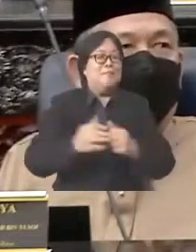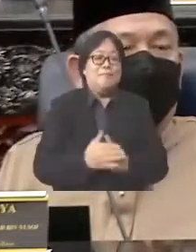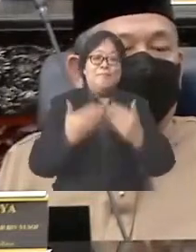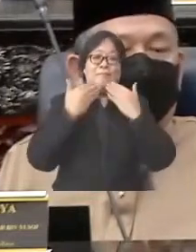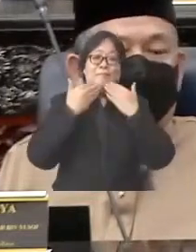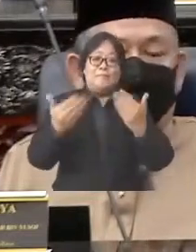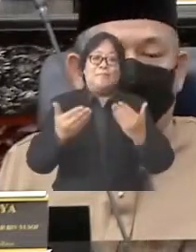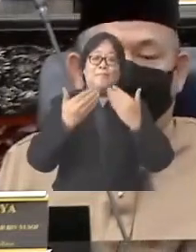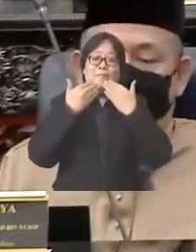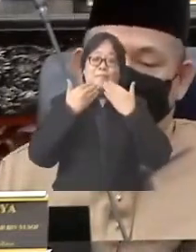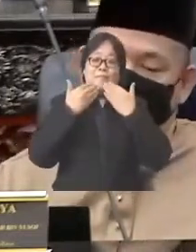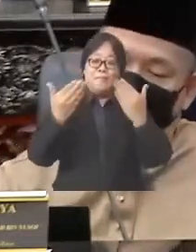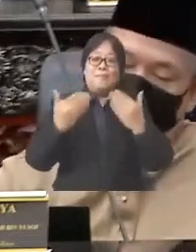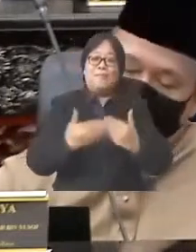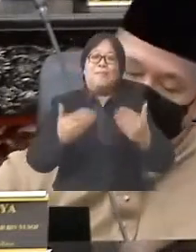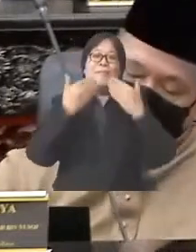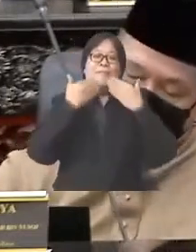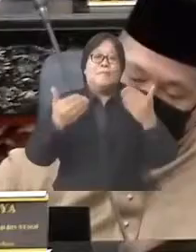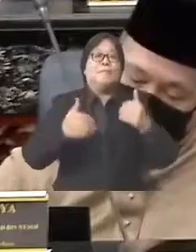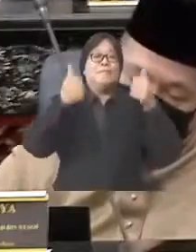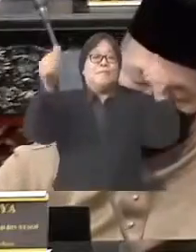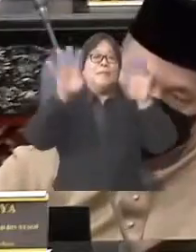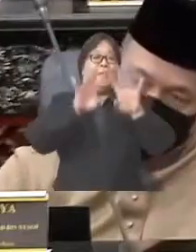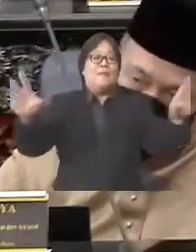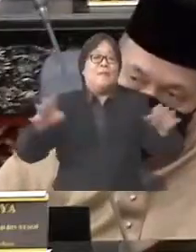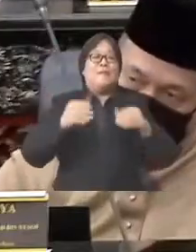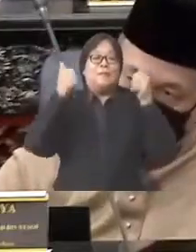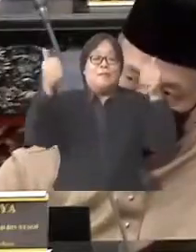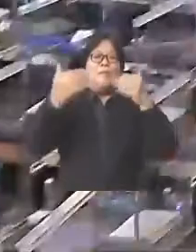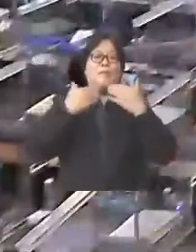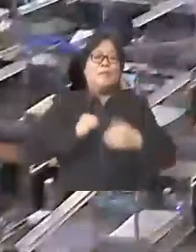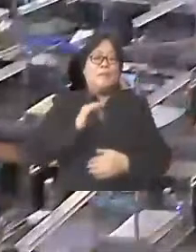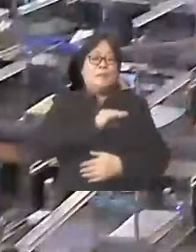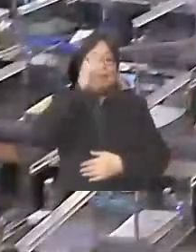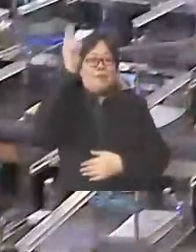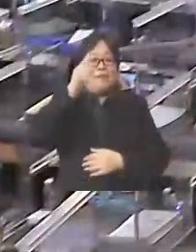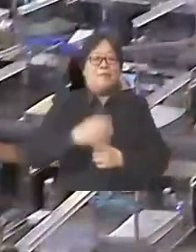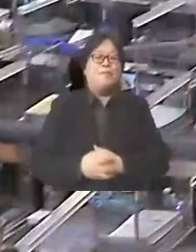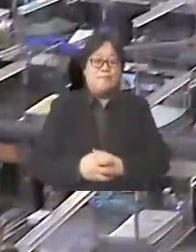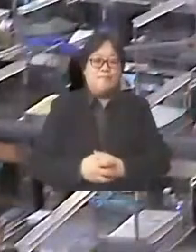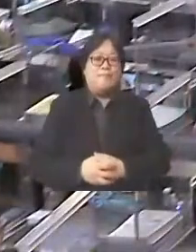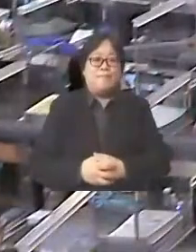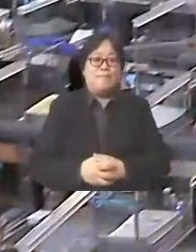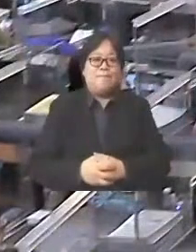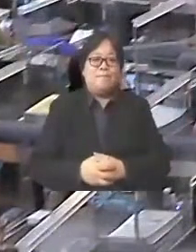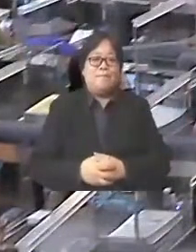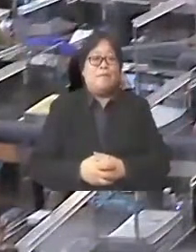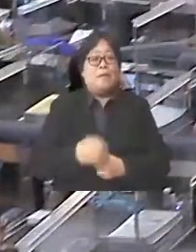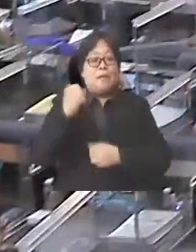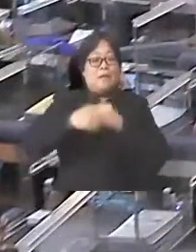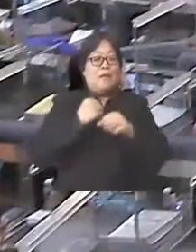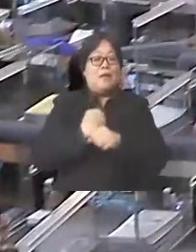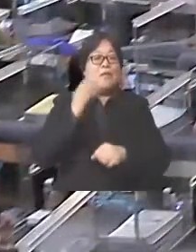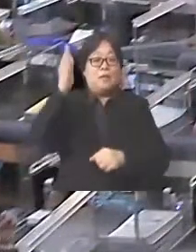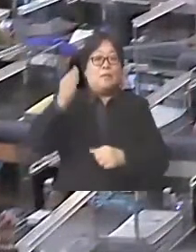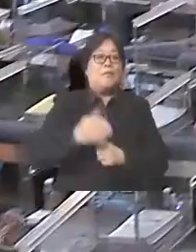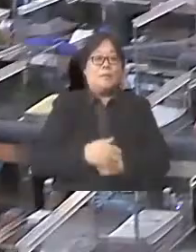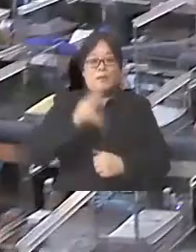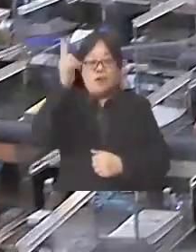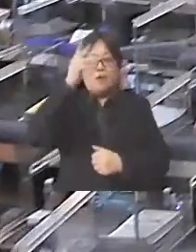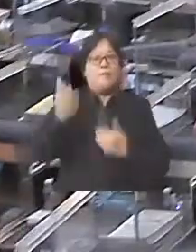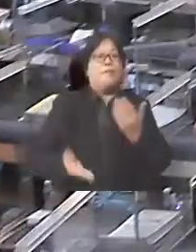terima kasih terima kasih terima kasih tampilkan oleh itu bagi tahun hadapan